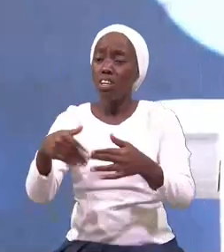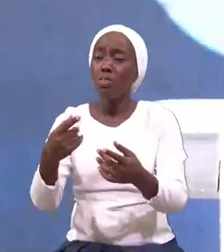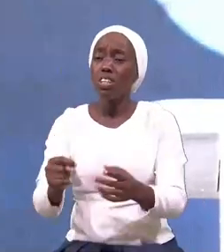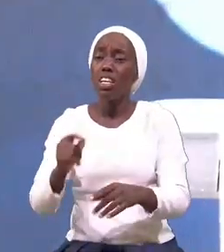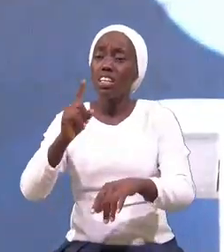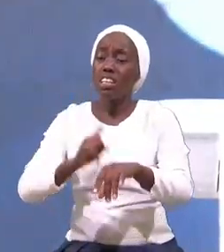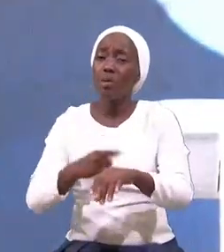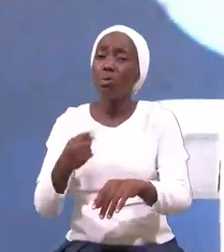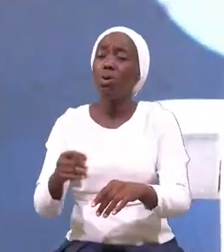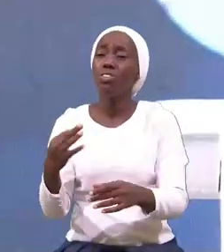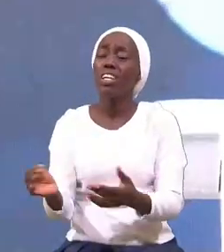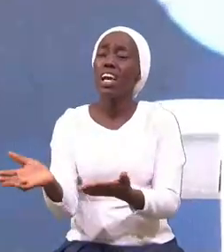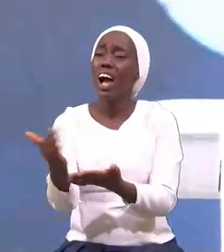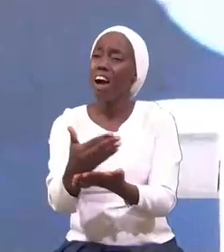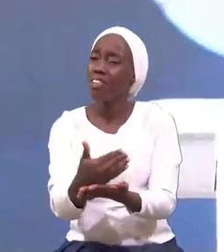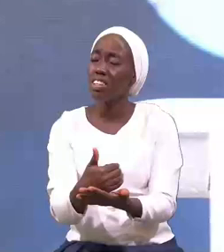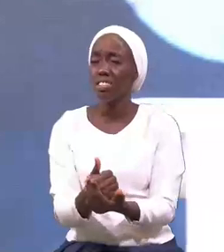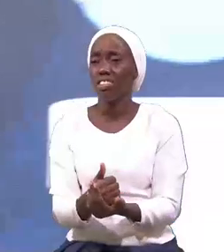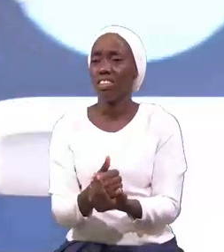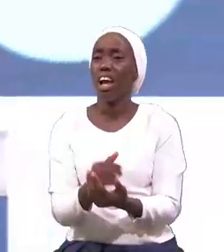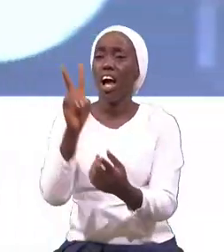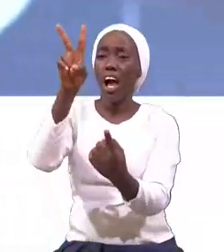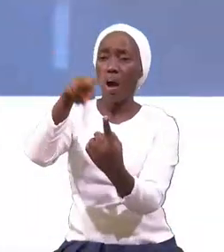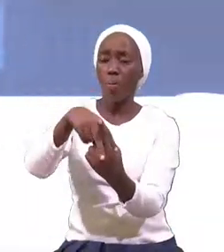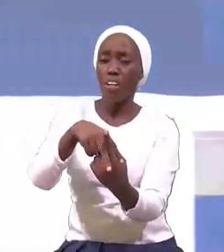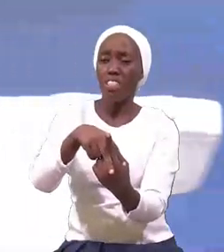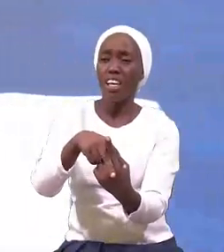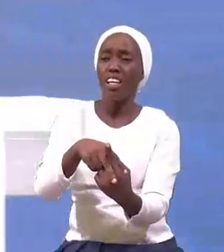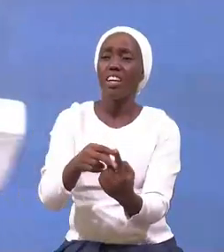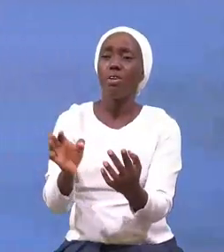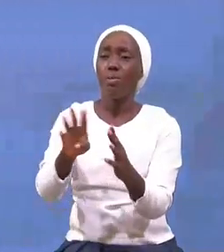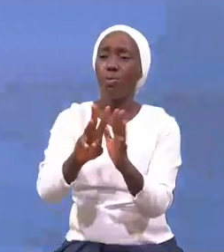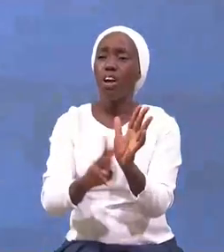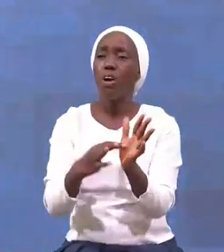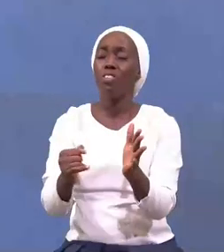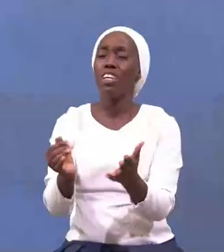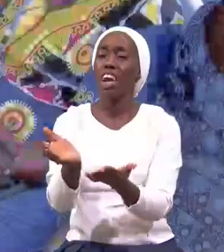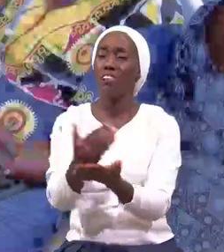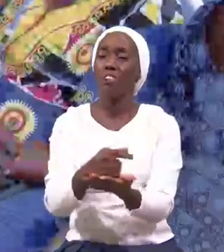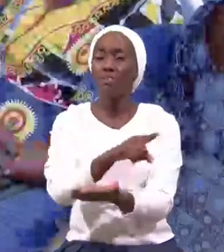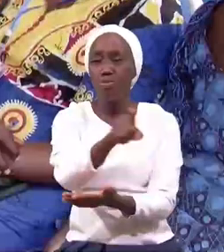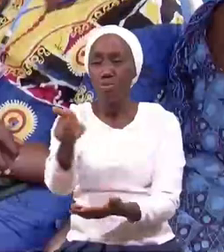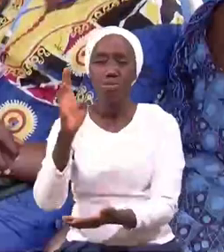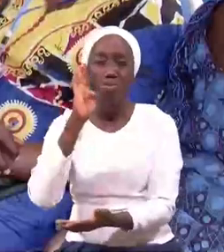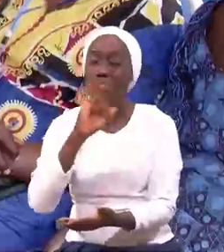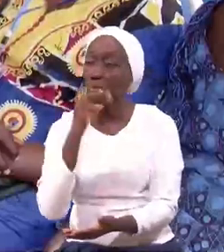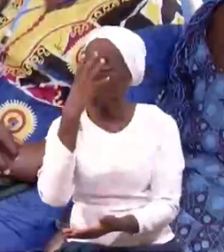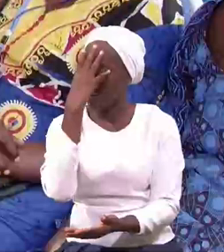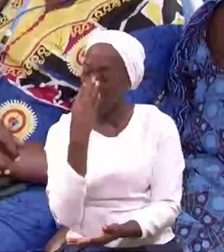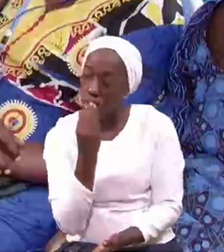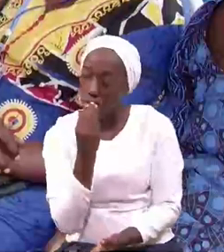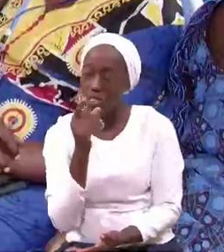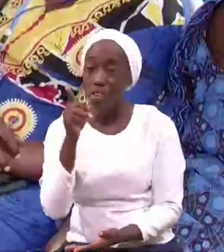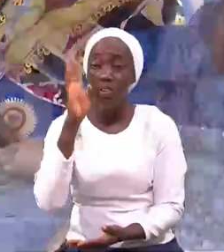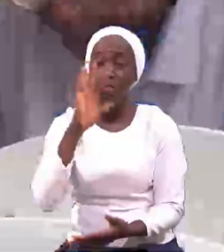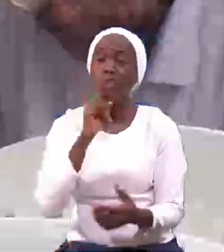Quand Dieu t'a donné les semaines destinées à la moisson, tu ne vas pas t'endormir. Tu